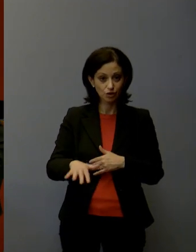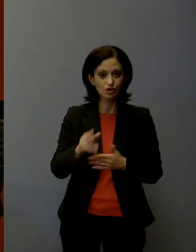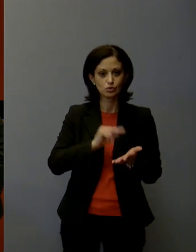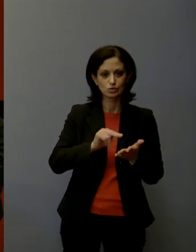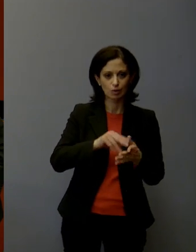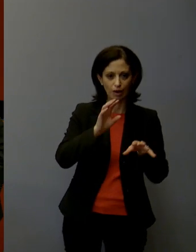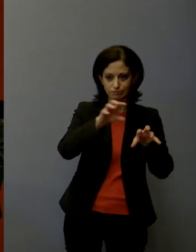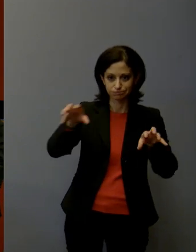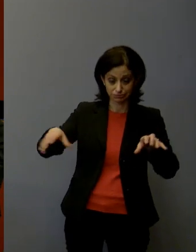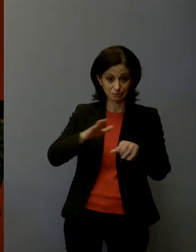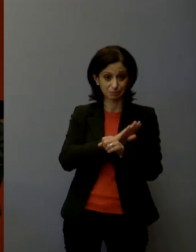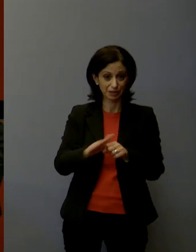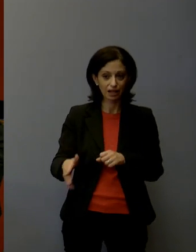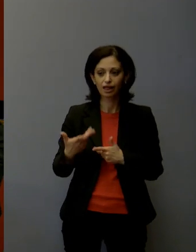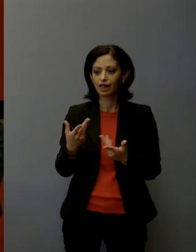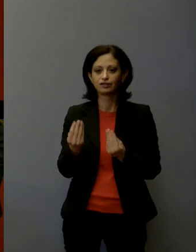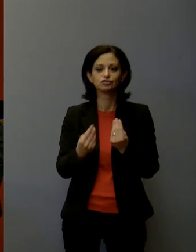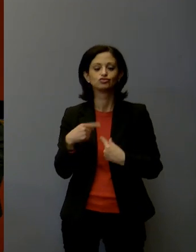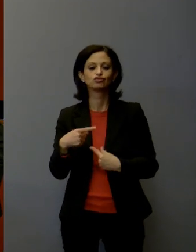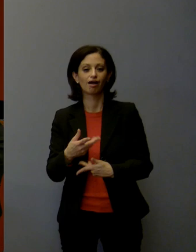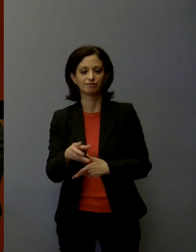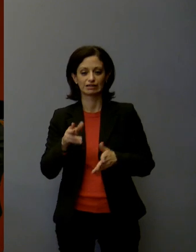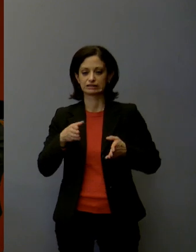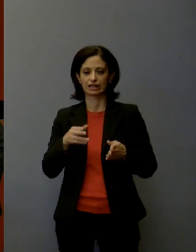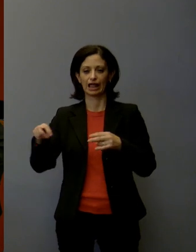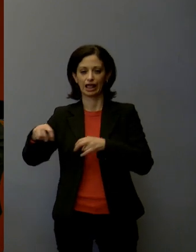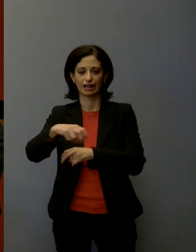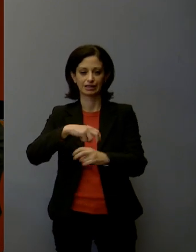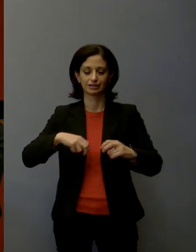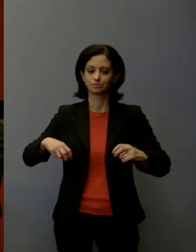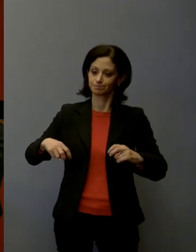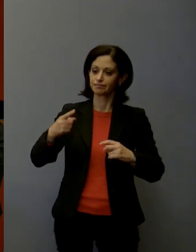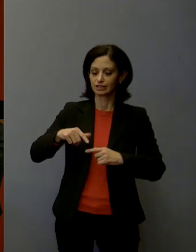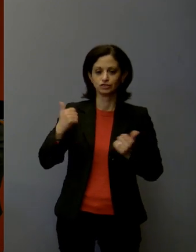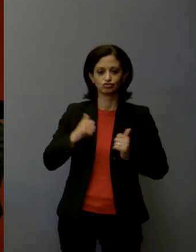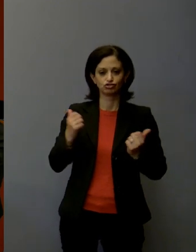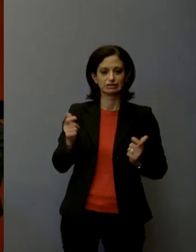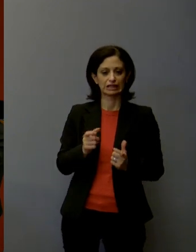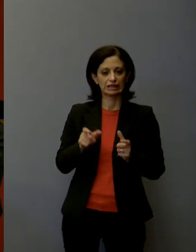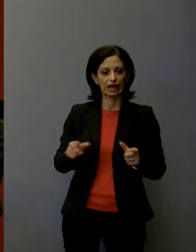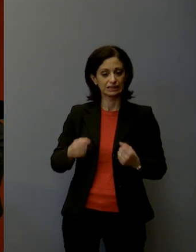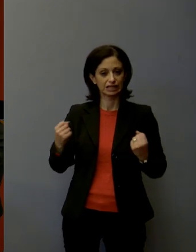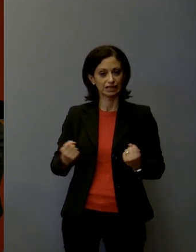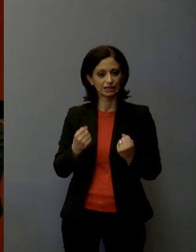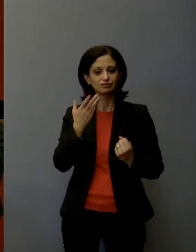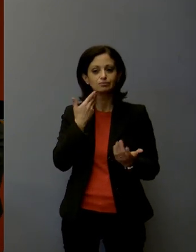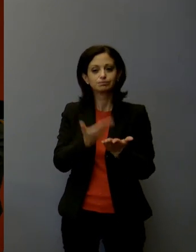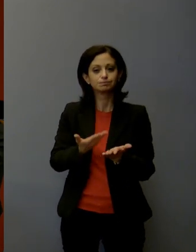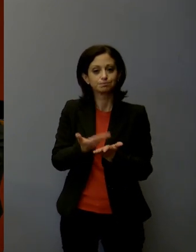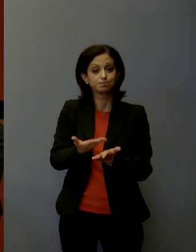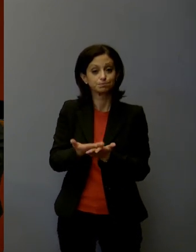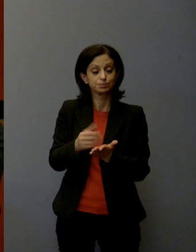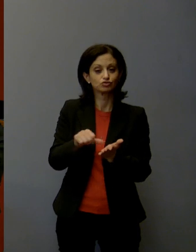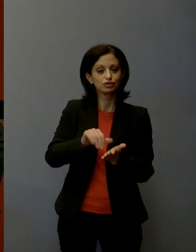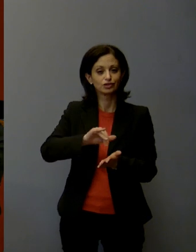molte scuole e ci sono anche lì una cittadinanza attiva che sta proponendo delle idee al municipio centro Est e medio Levante